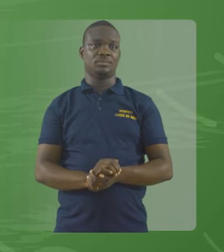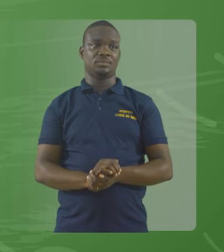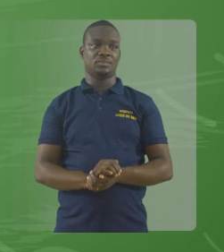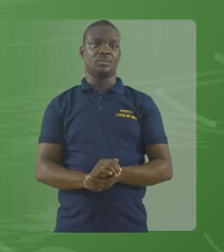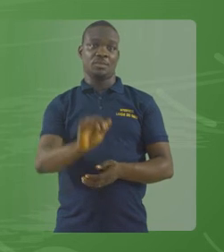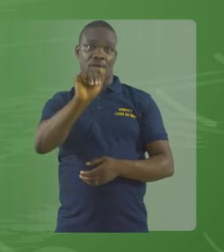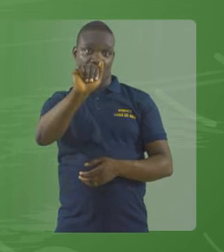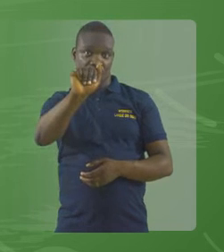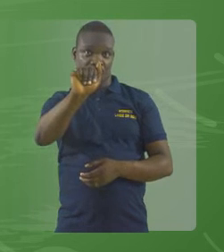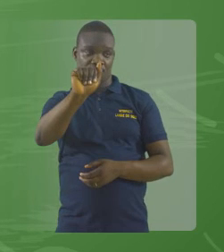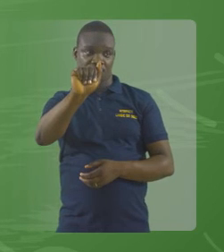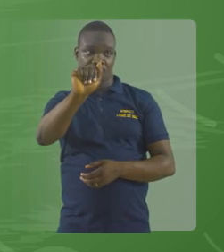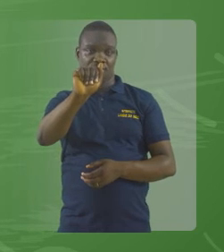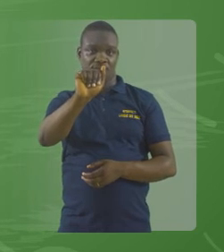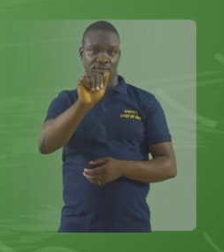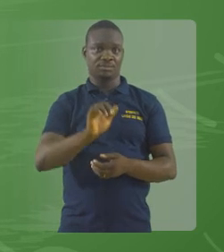Petit a.